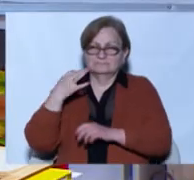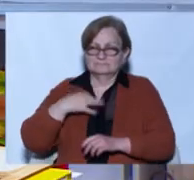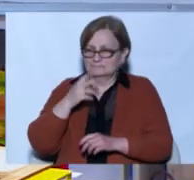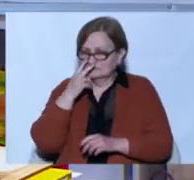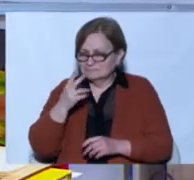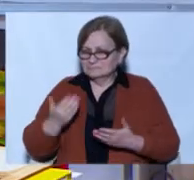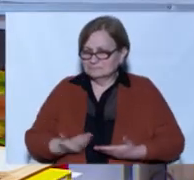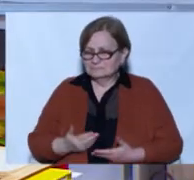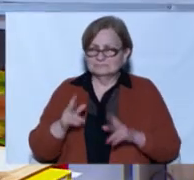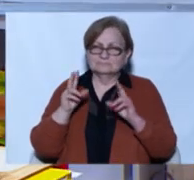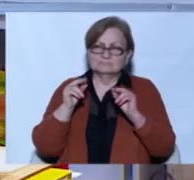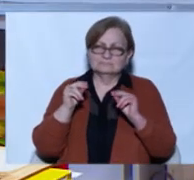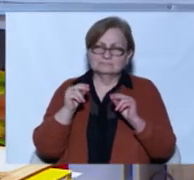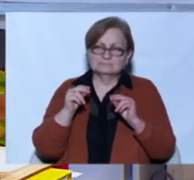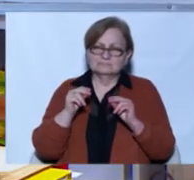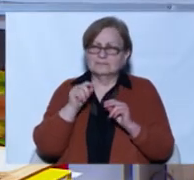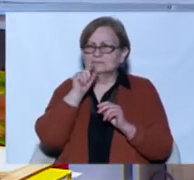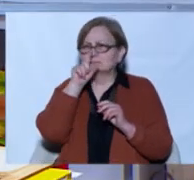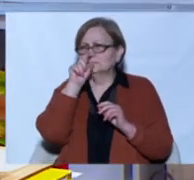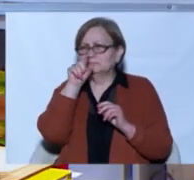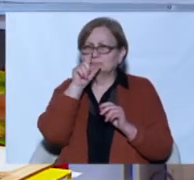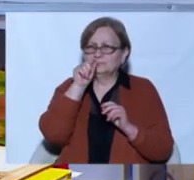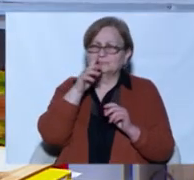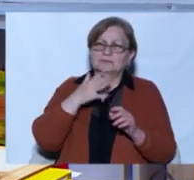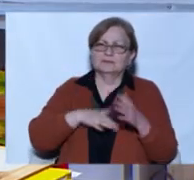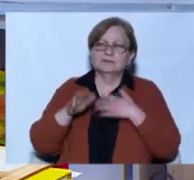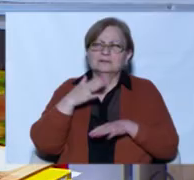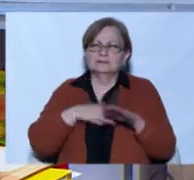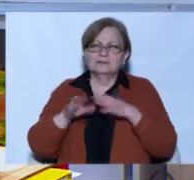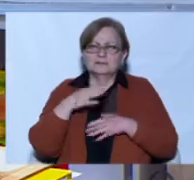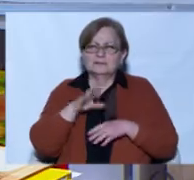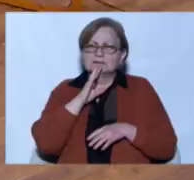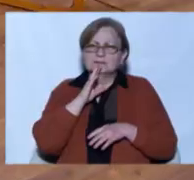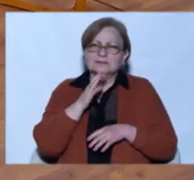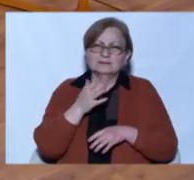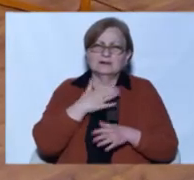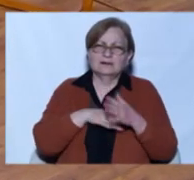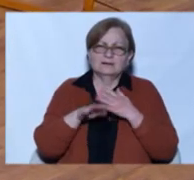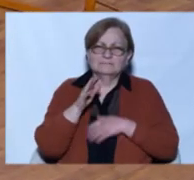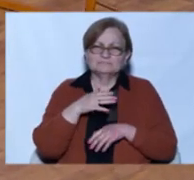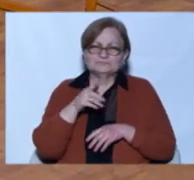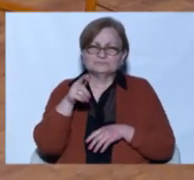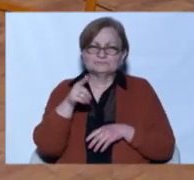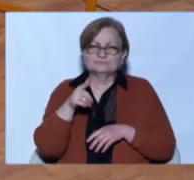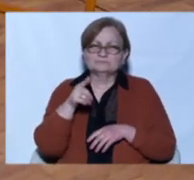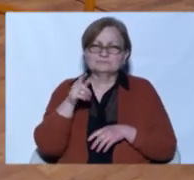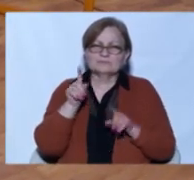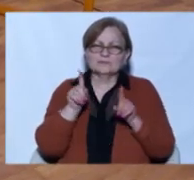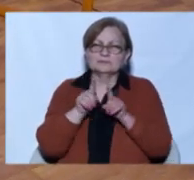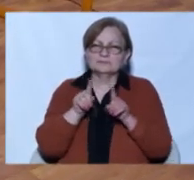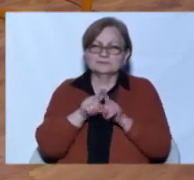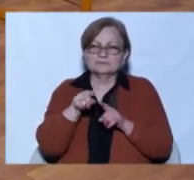ცოცხალი დაინახა, ისე გულმოდგინე დაჭიკჭიკდა. გულმოდგინე. თითქოს თავისი ბარტყის